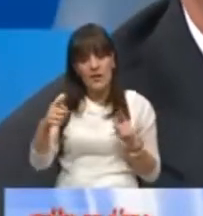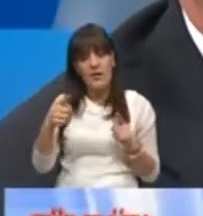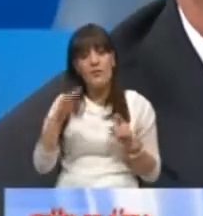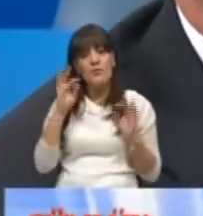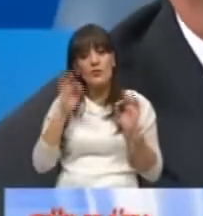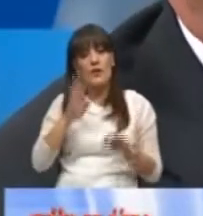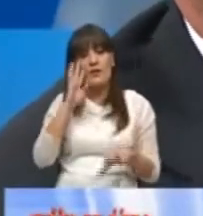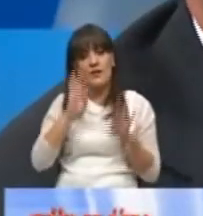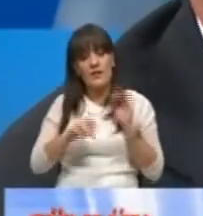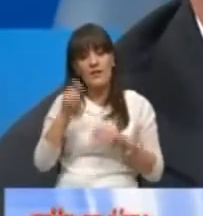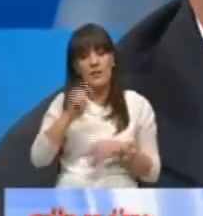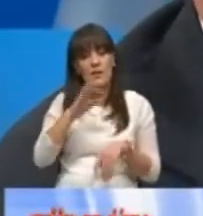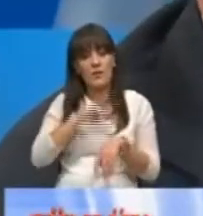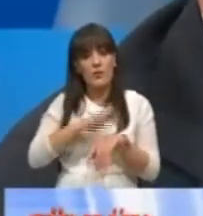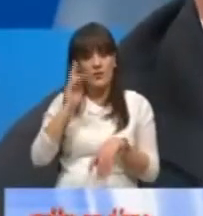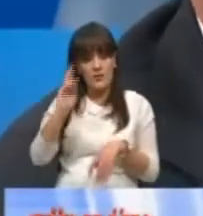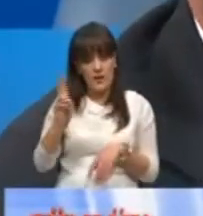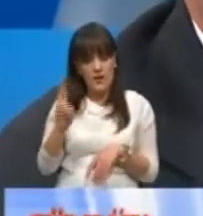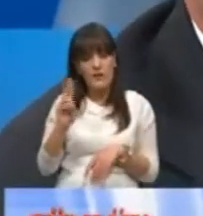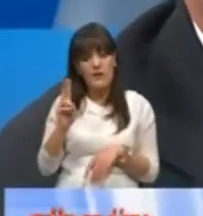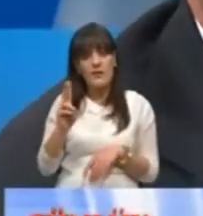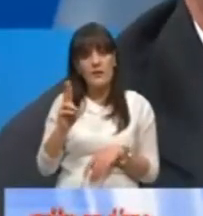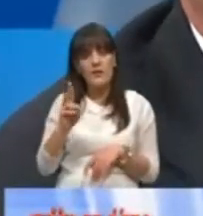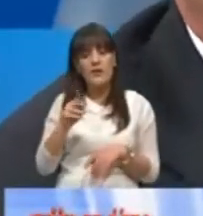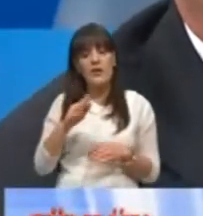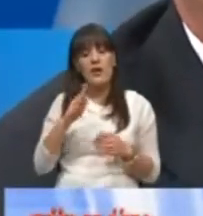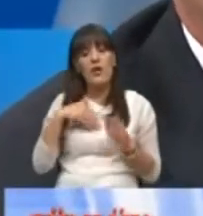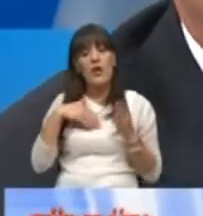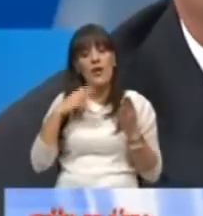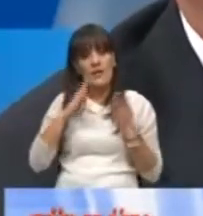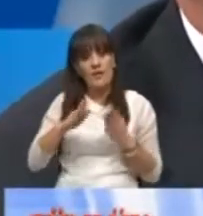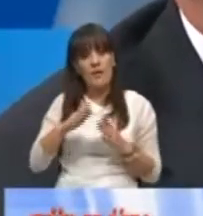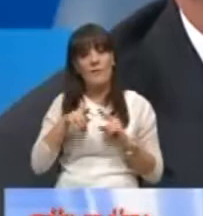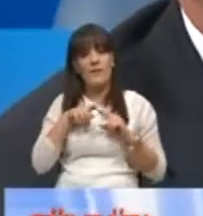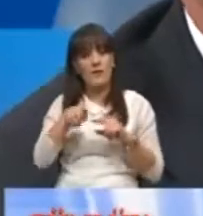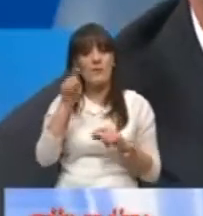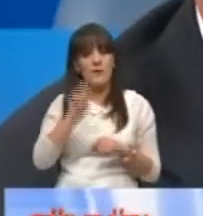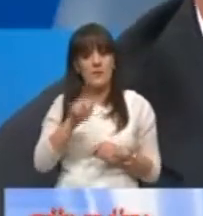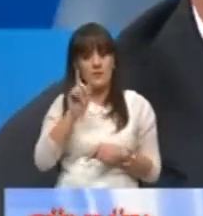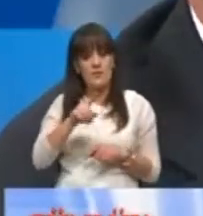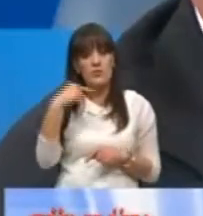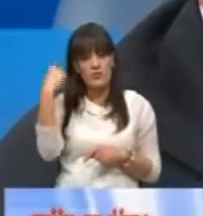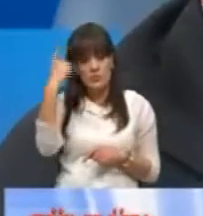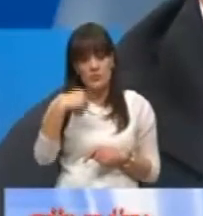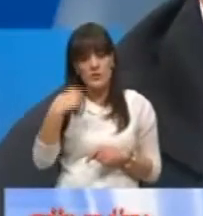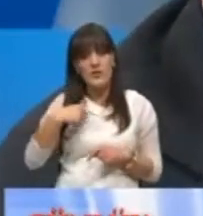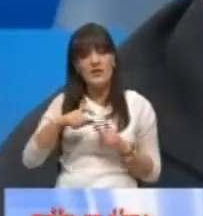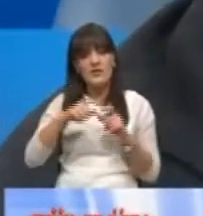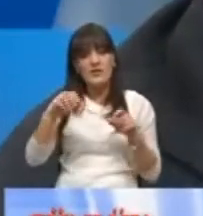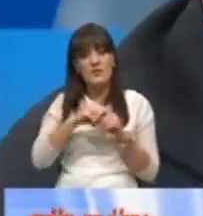mutlaka tedavi yapan ekibi tarafından da düzenli aralıklarla takip yapılması gerekir. Şunun için